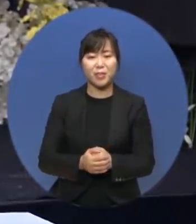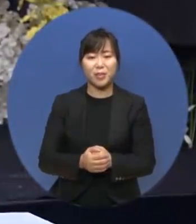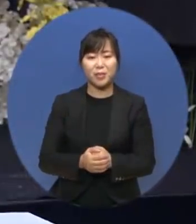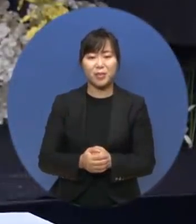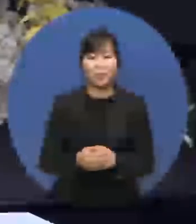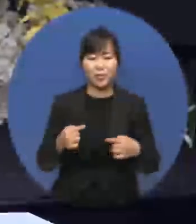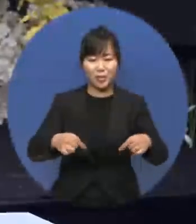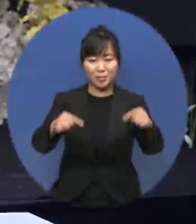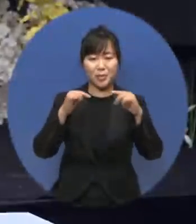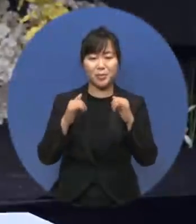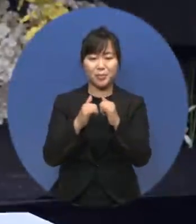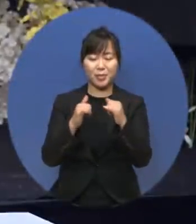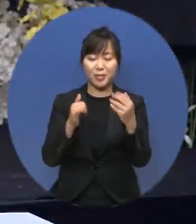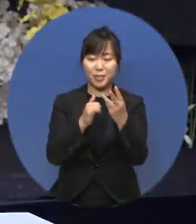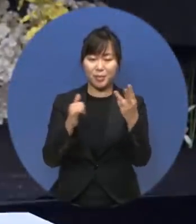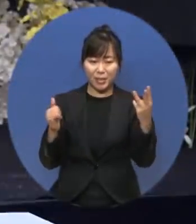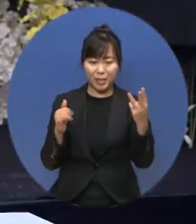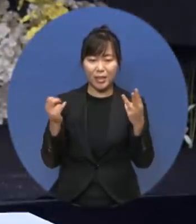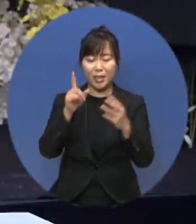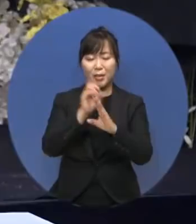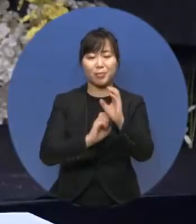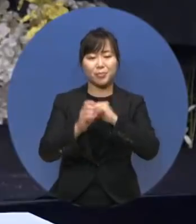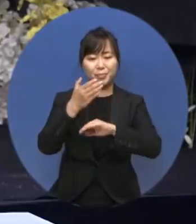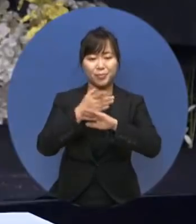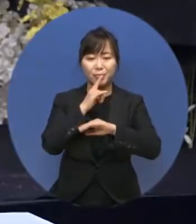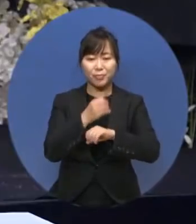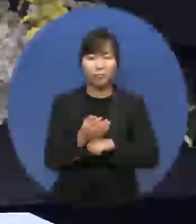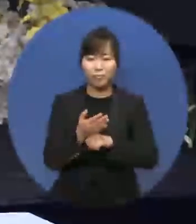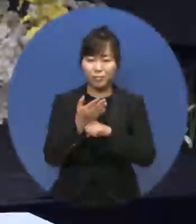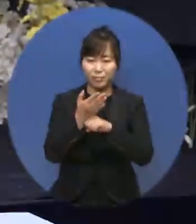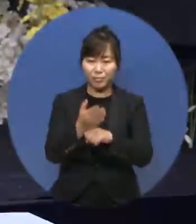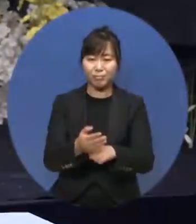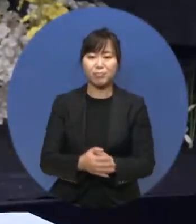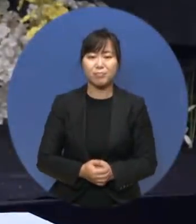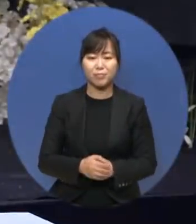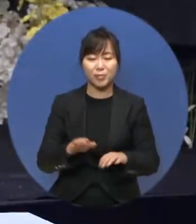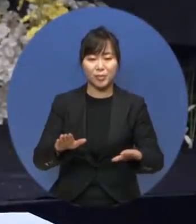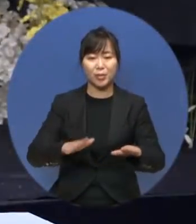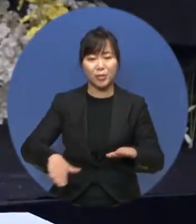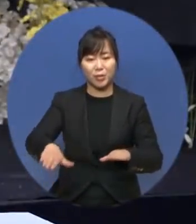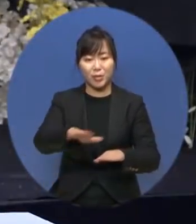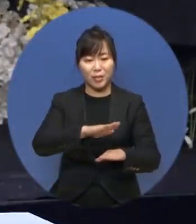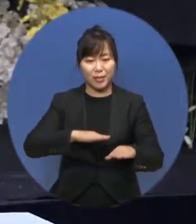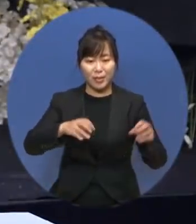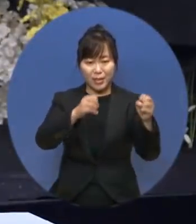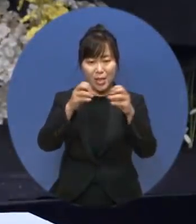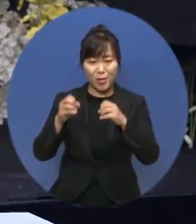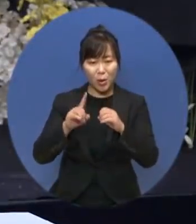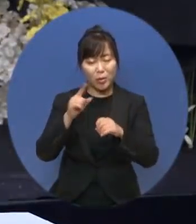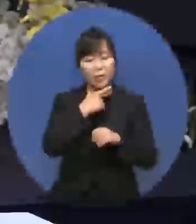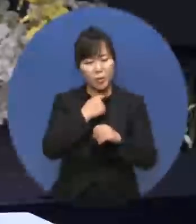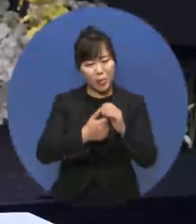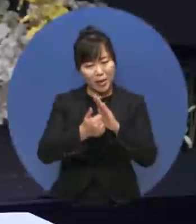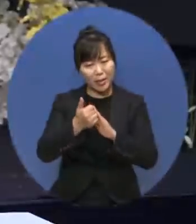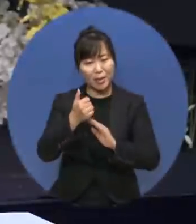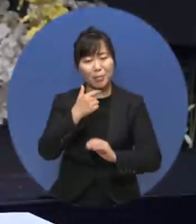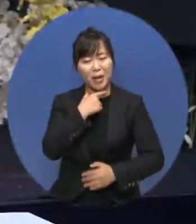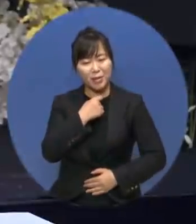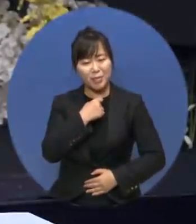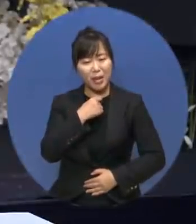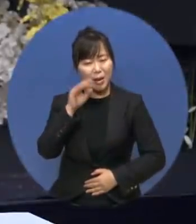오늘 참석해 주신 세 분께 다시 한번 감사의 말씀 드리고요. 오늘 저희가 이야기한 어떤 소망이나